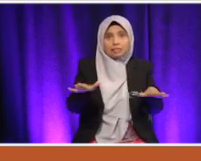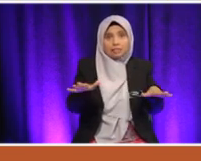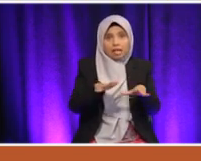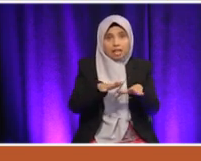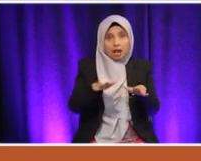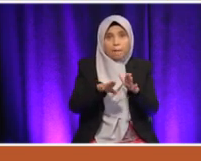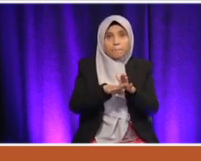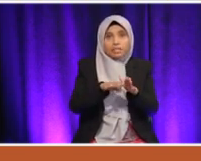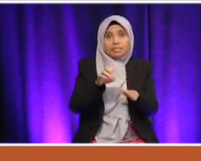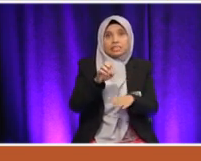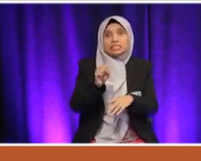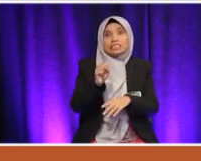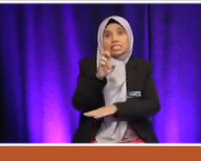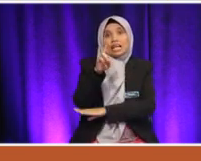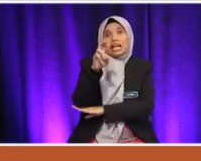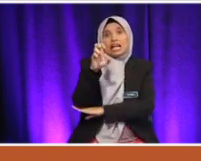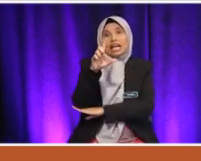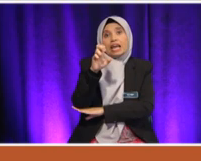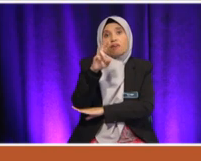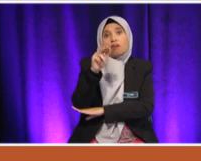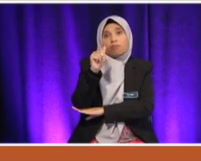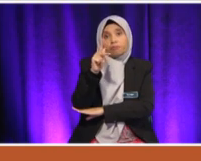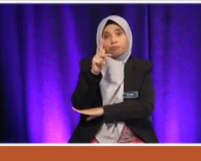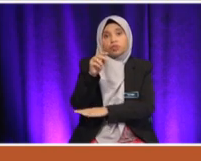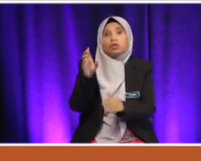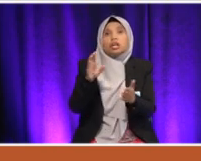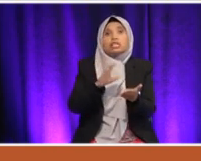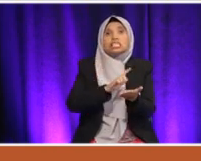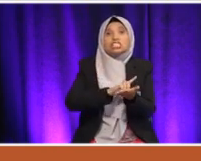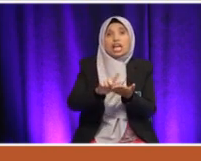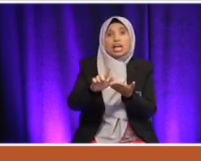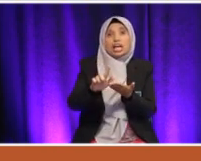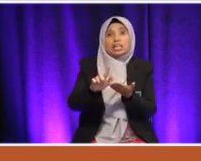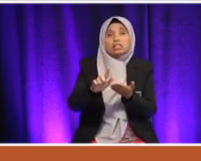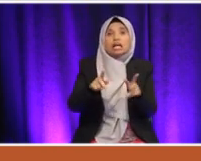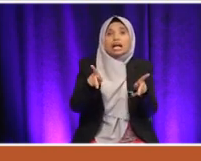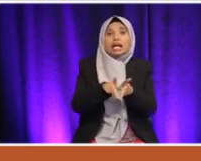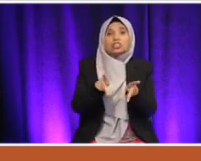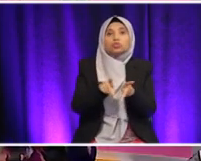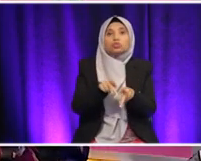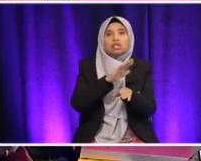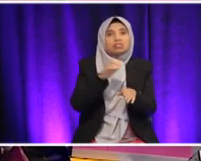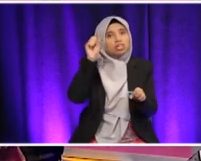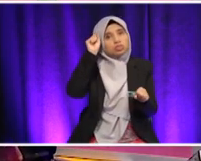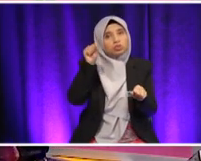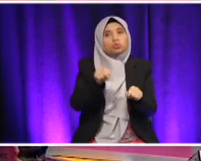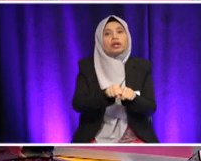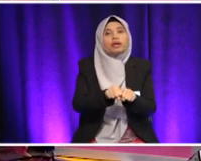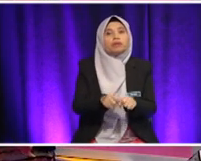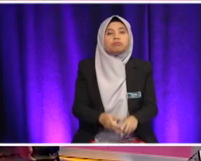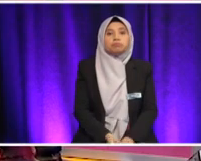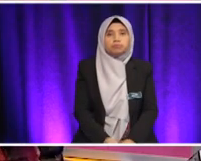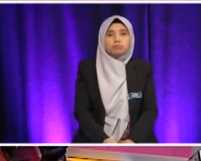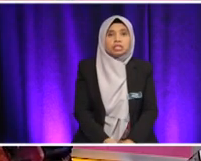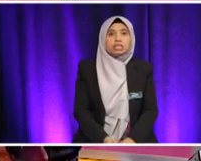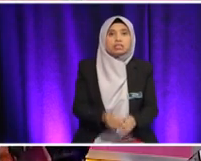pun menyebabkan warga emas itu jatuh kemudian lantai licin dan seterusnya kasus yang tidak sesuai Oke